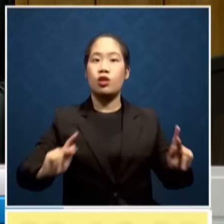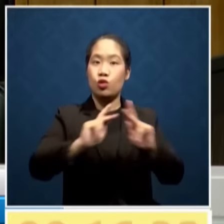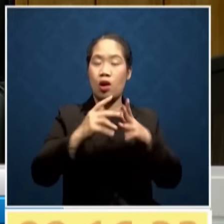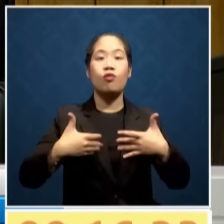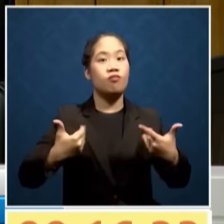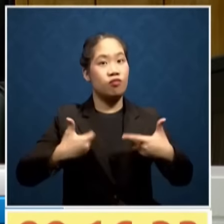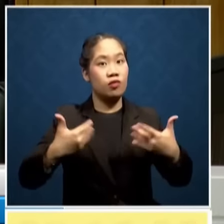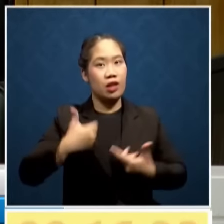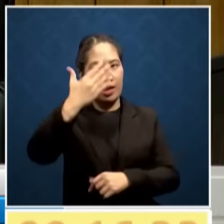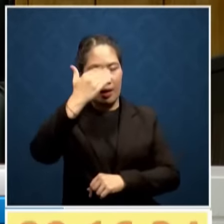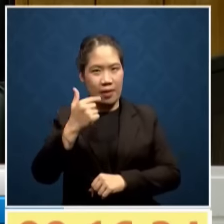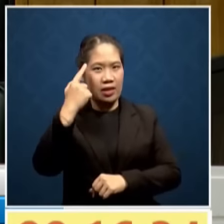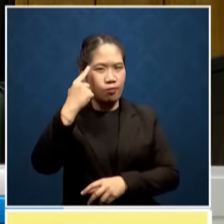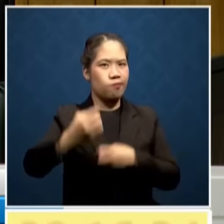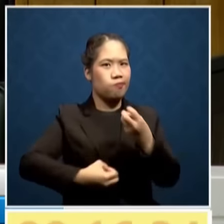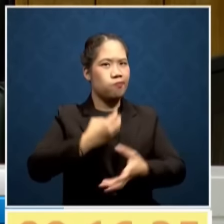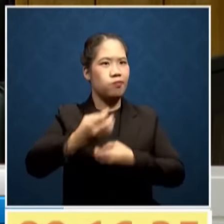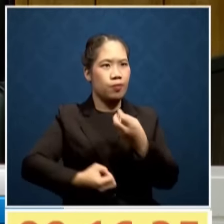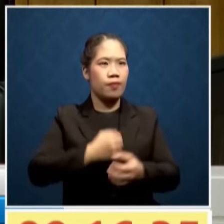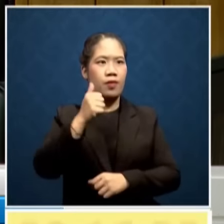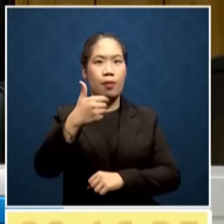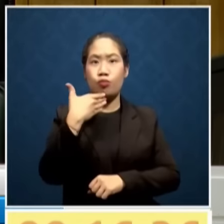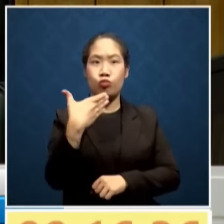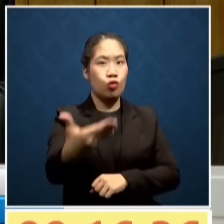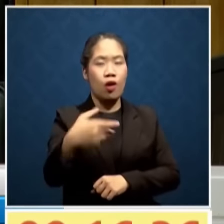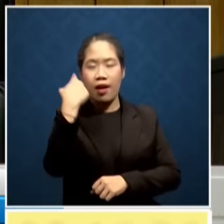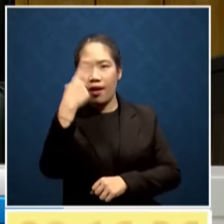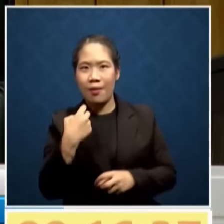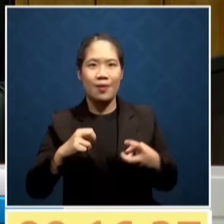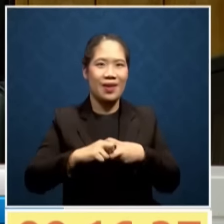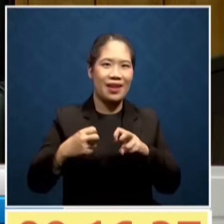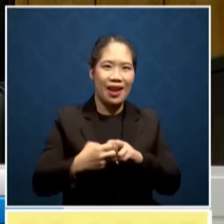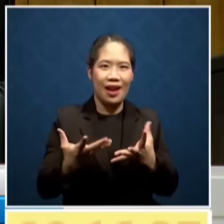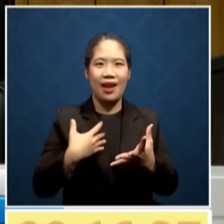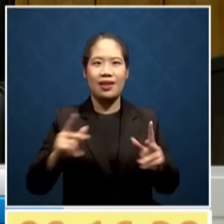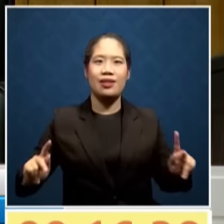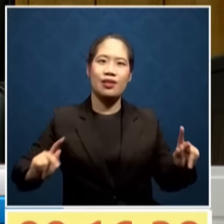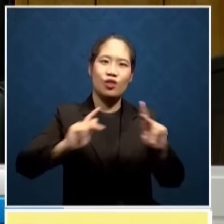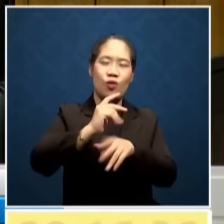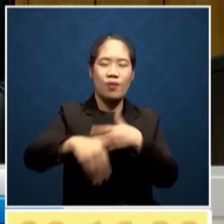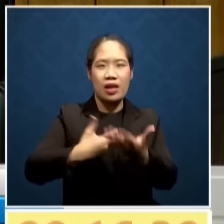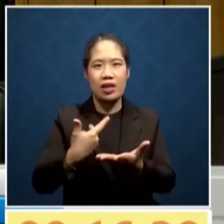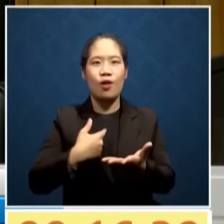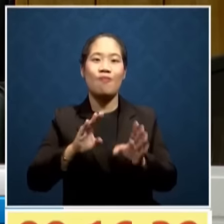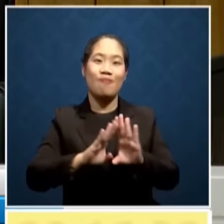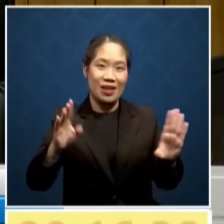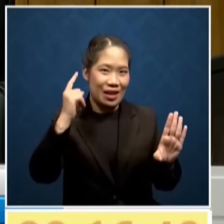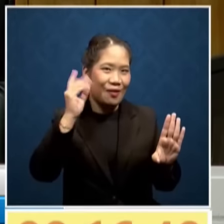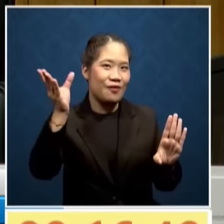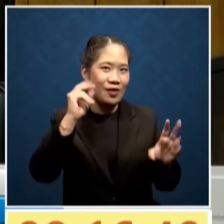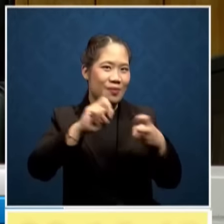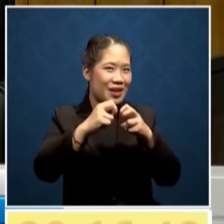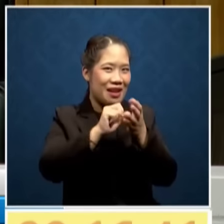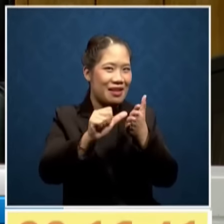ครับเพราะว่าเราจะได้ฟังคิดเห็นด้วยมาตลอดครับใครมาใครมีปัญหากระทรวงพาณิชย์เราเปิดรับฟังแล้วก็แก้ไขให้เขาตลอดอย่